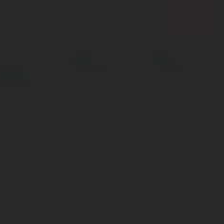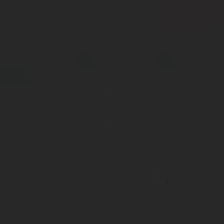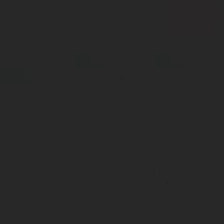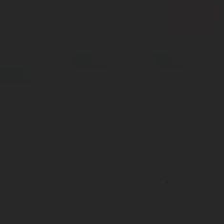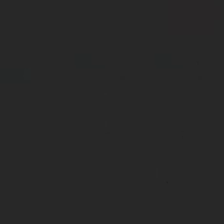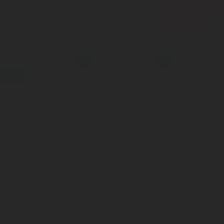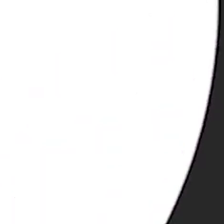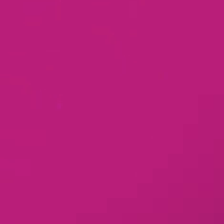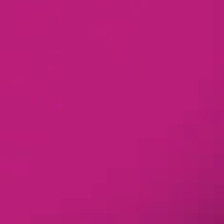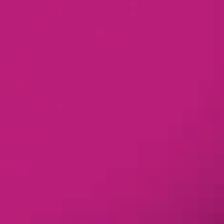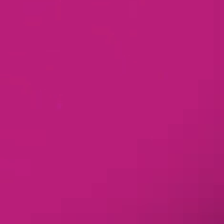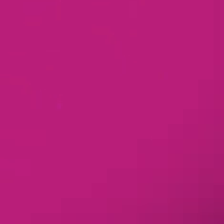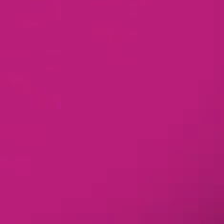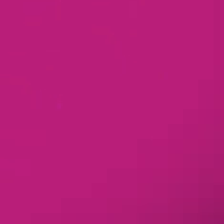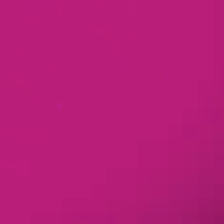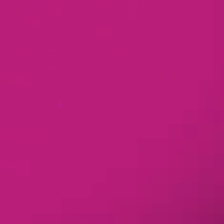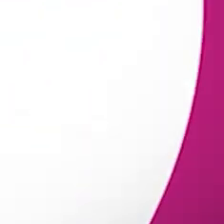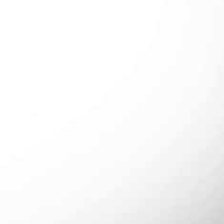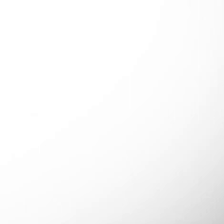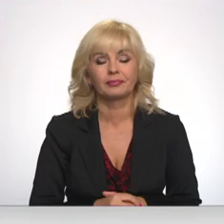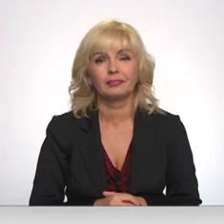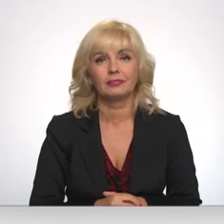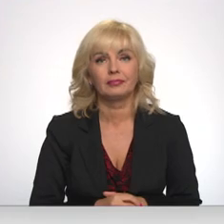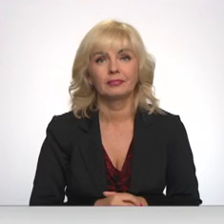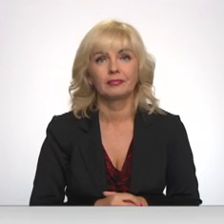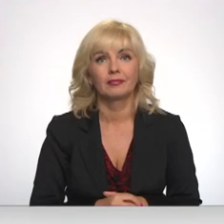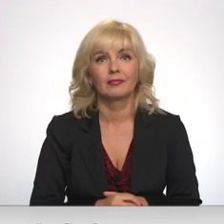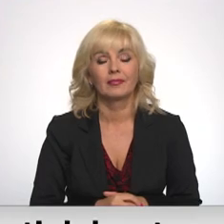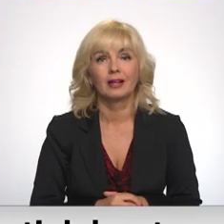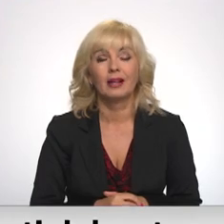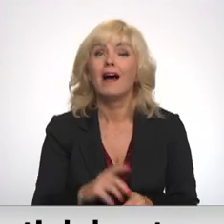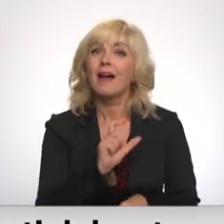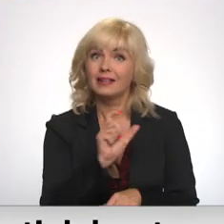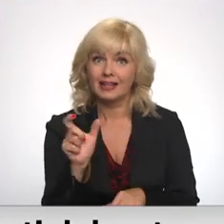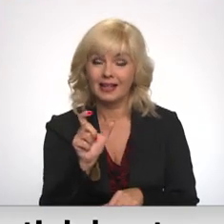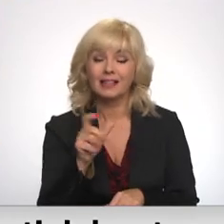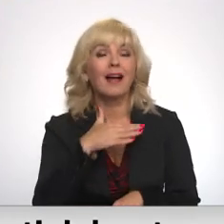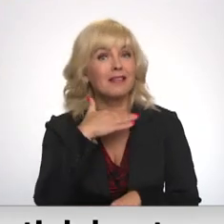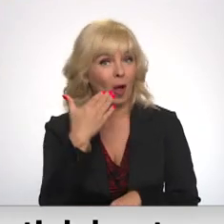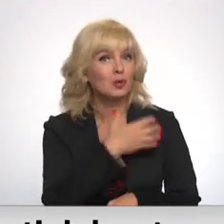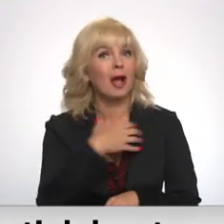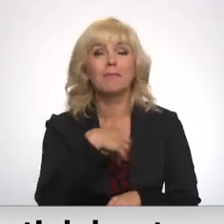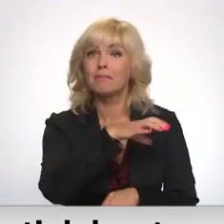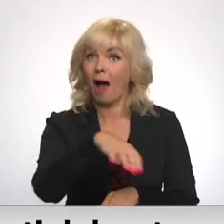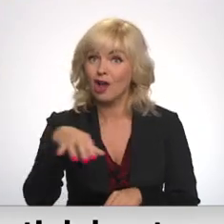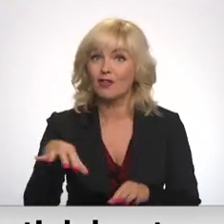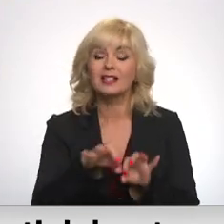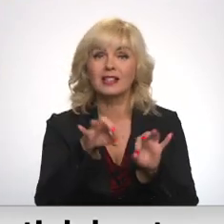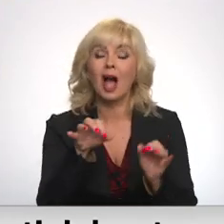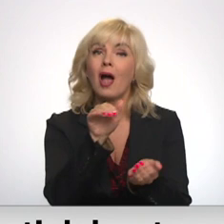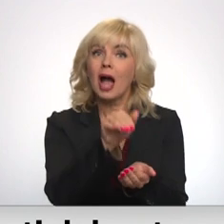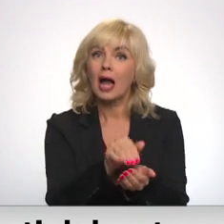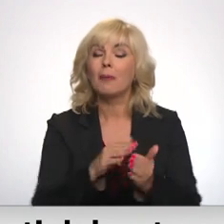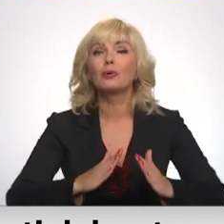Re, viss ēters ir te! Jau pavisam drīz daudzās pašvaldībās sāksies kapu